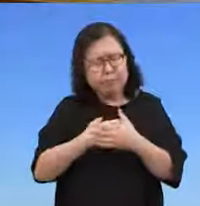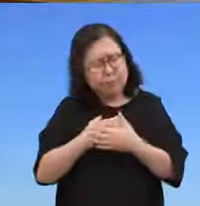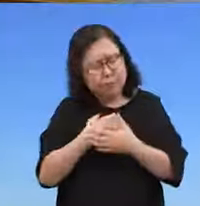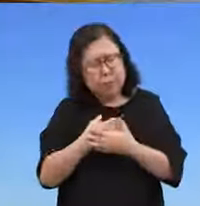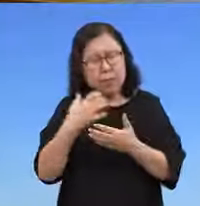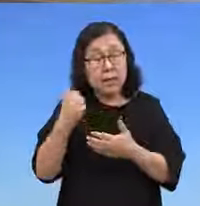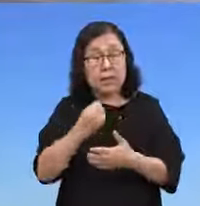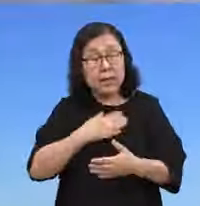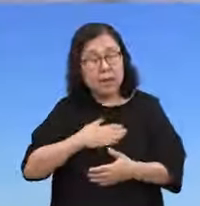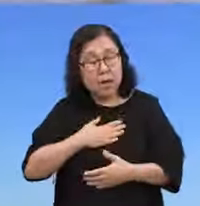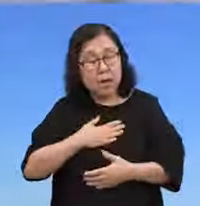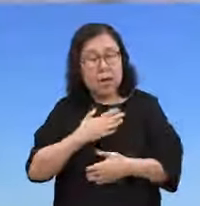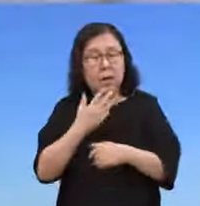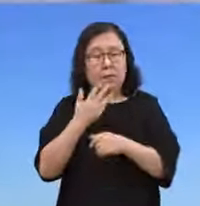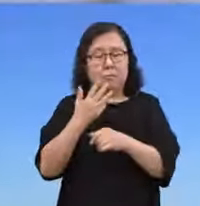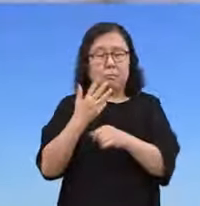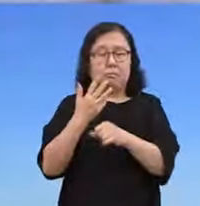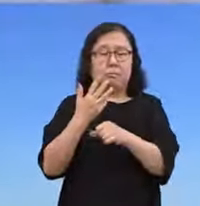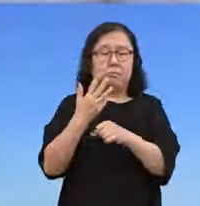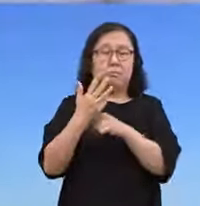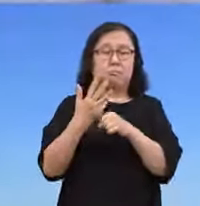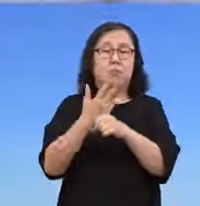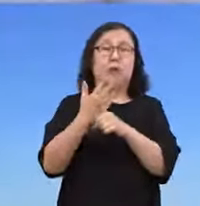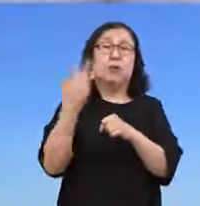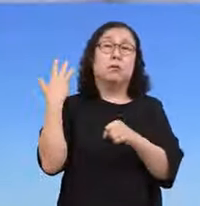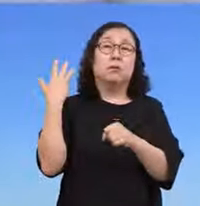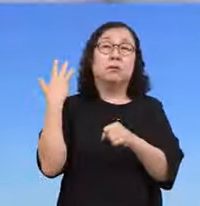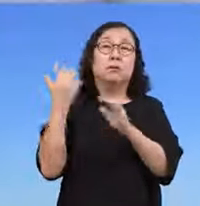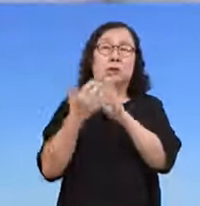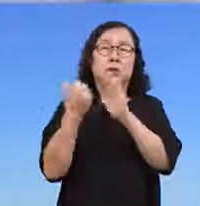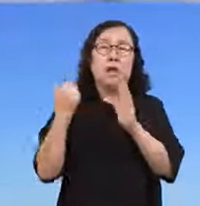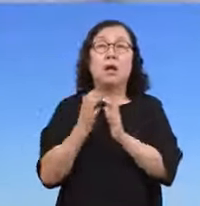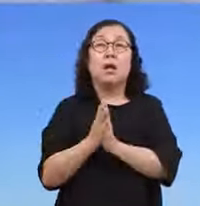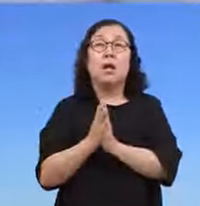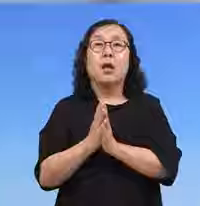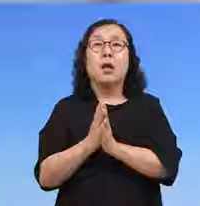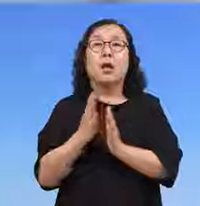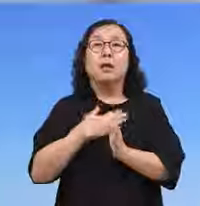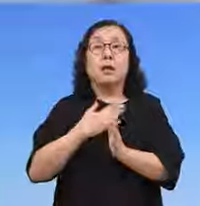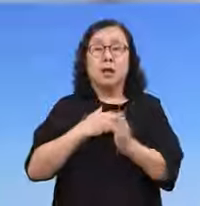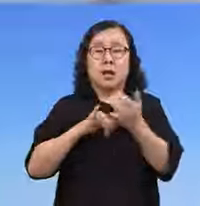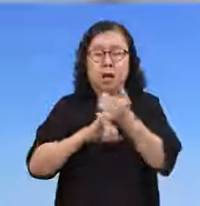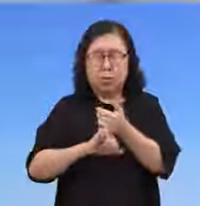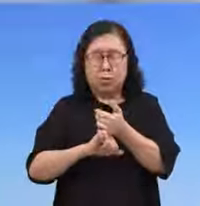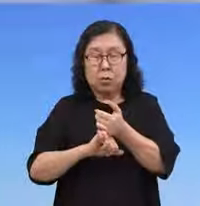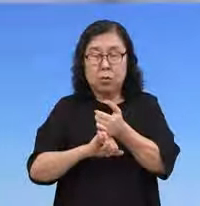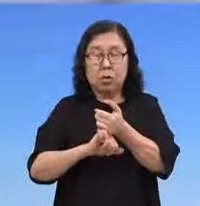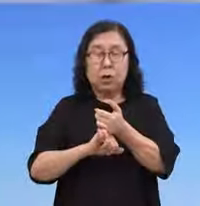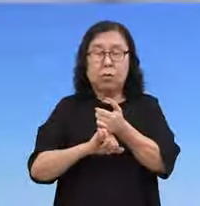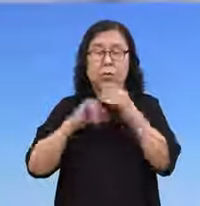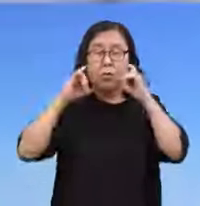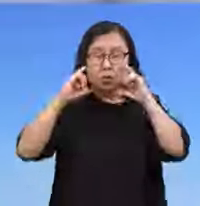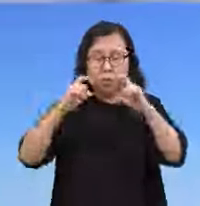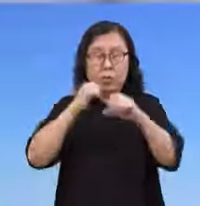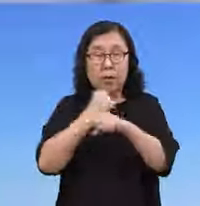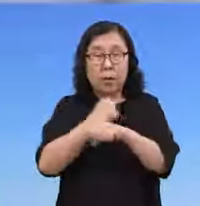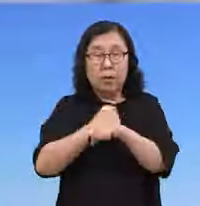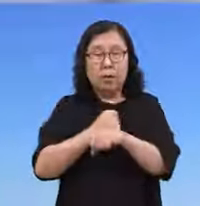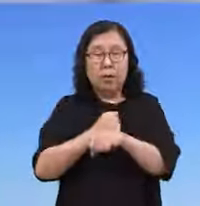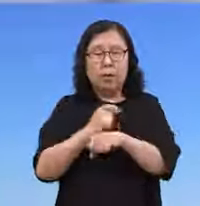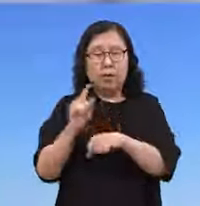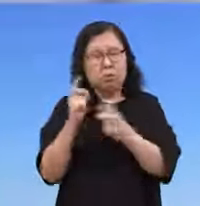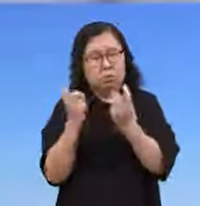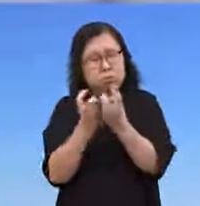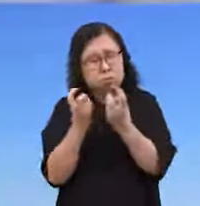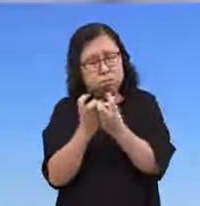아십니까? 8년 전에 진짜 갈 바를 알지 못하는 상태에서 약속은 해놓고 선포는